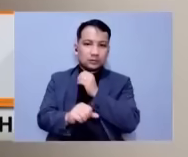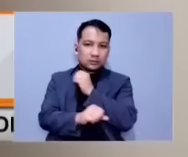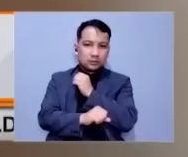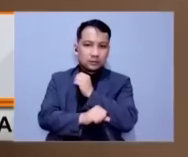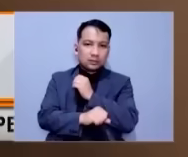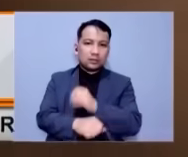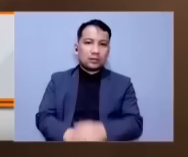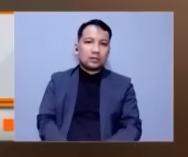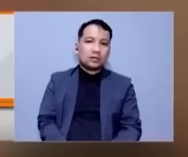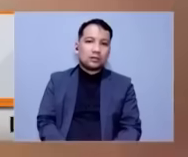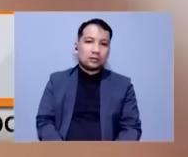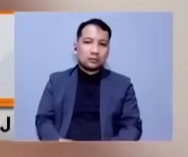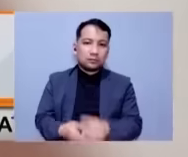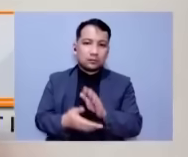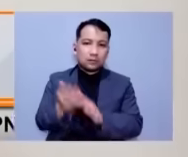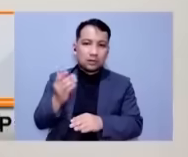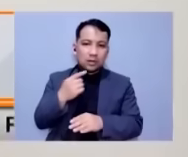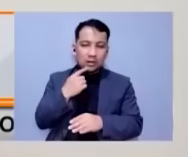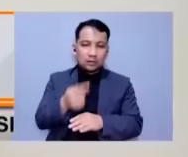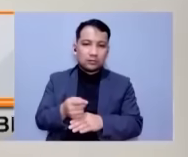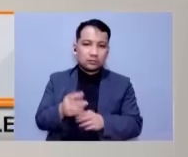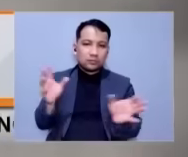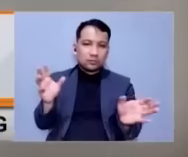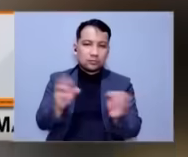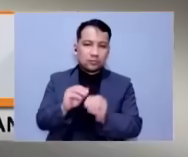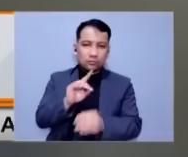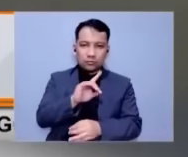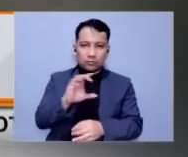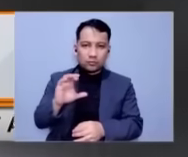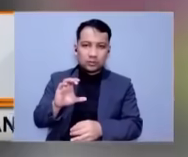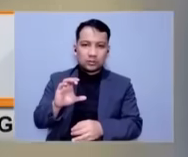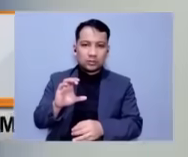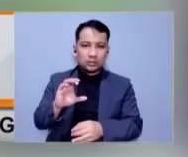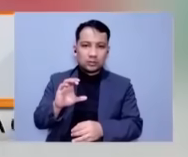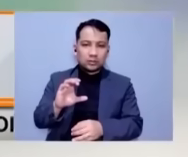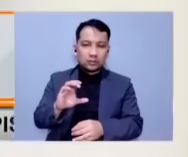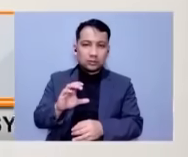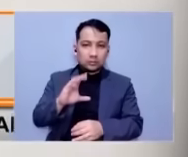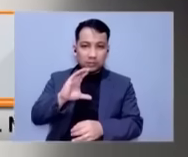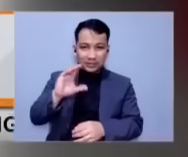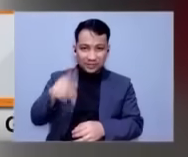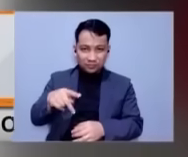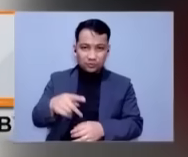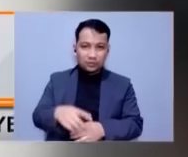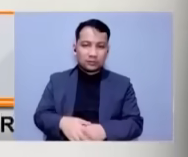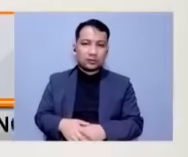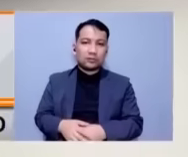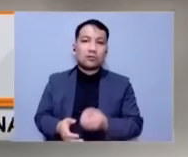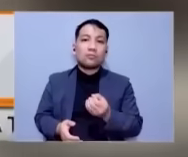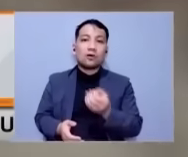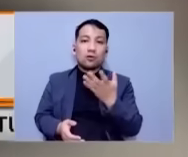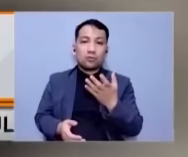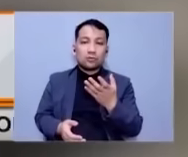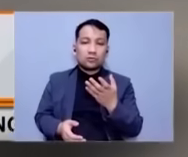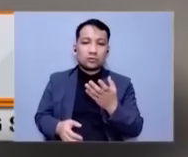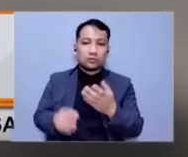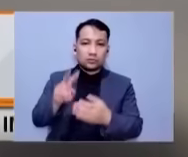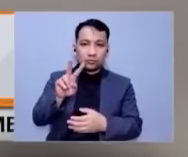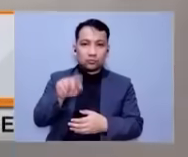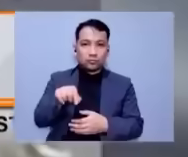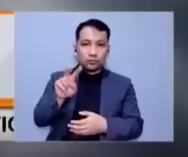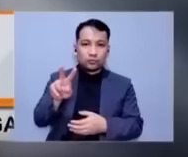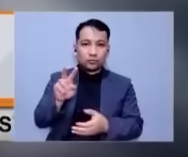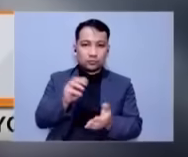Tinangay ng mga hold-upper ang nasa 100 piraso ng high-end smartphone. Nagkakahalaga yan ng 2.2 million